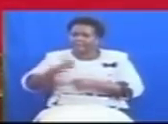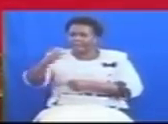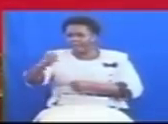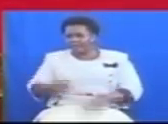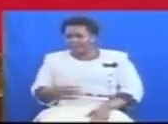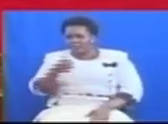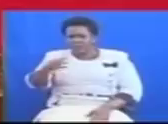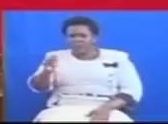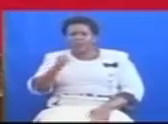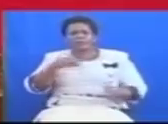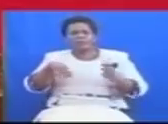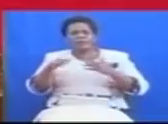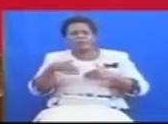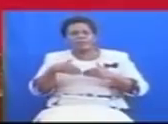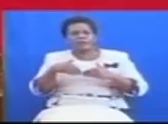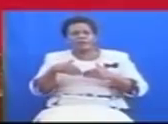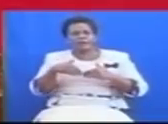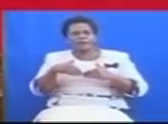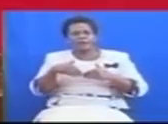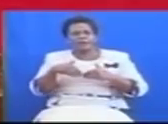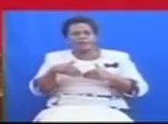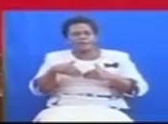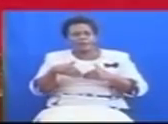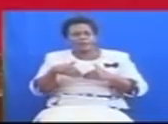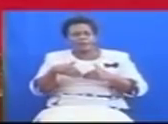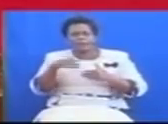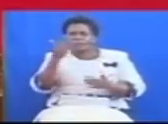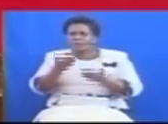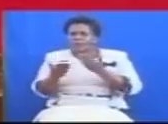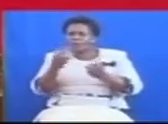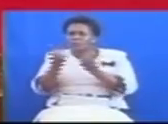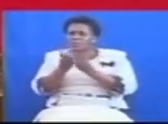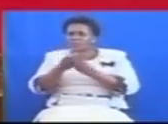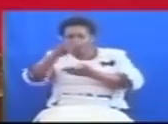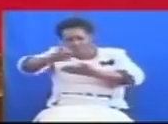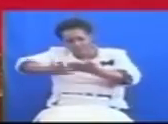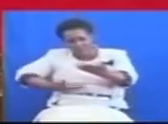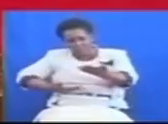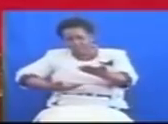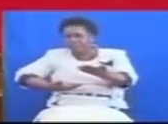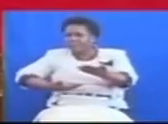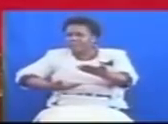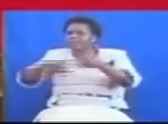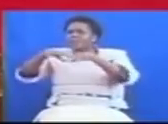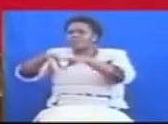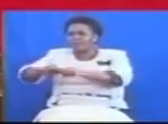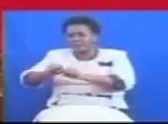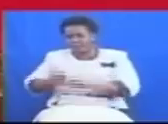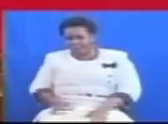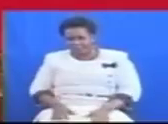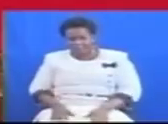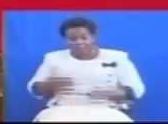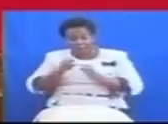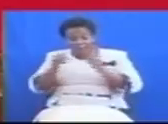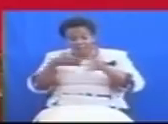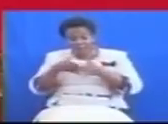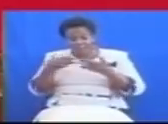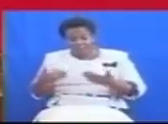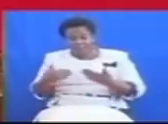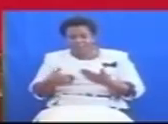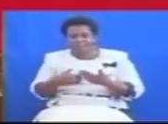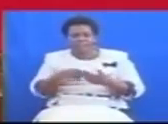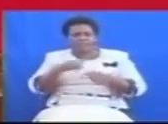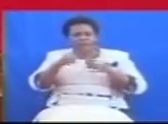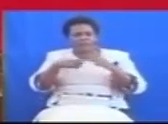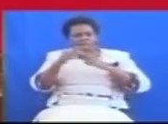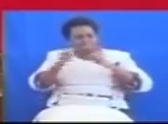kiasi cha ardhi kama ilivyoonekana kwenye vyeti vyao vya ardhi ya kijiji. Aidha, majadiliano yanaendelea, bado yanaendelea kati